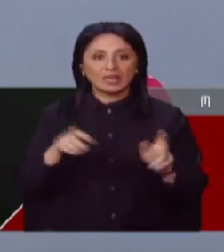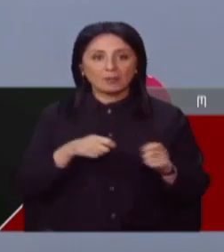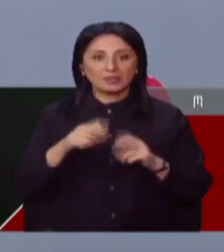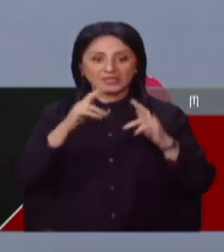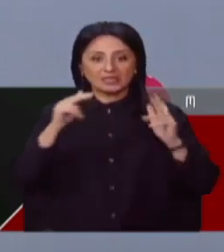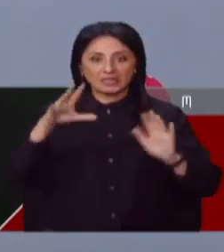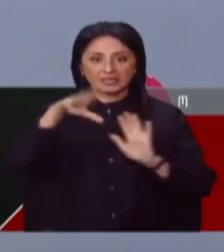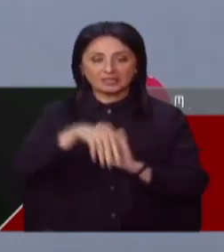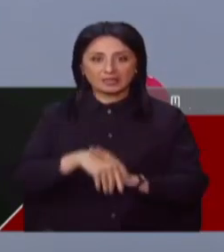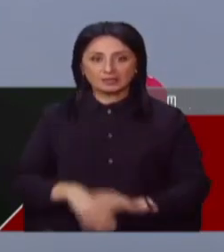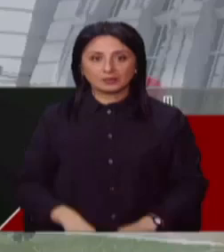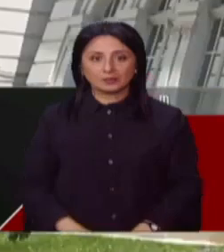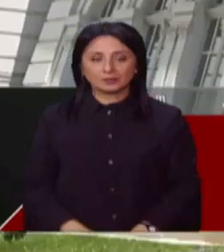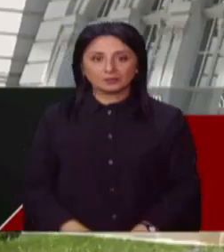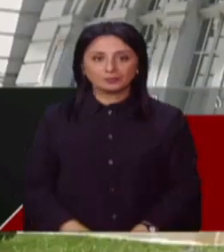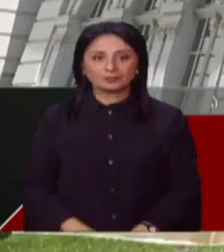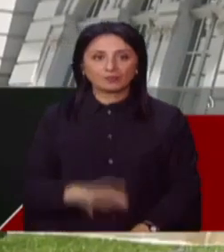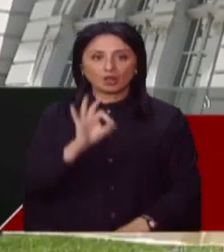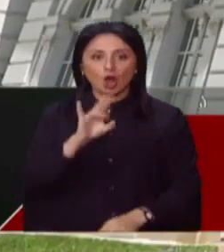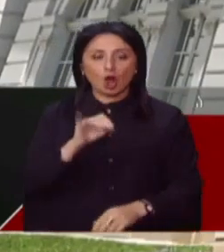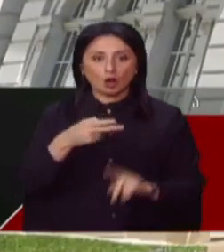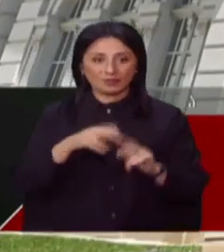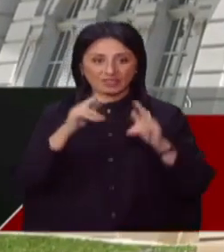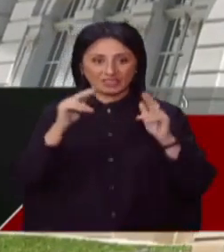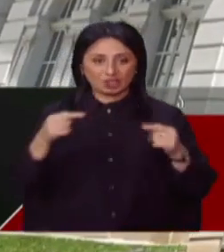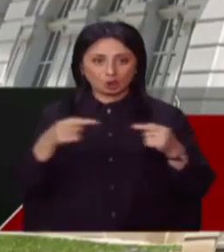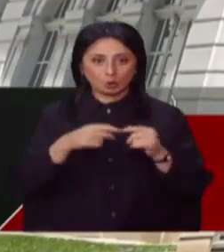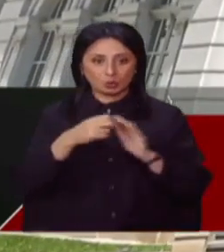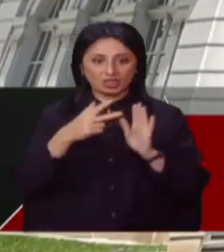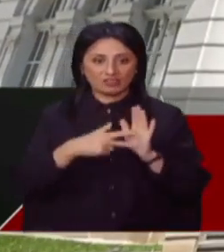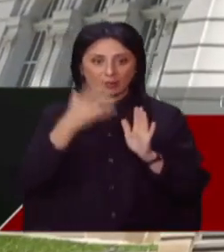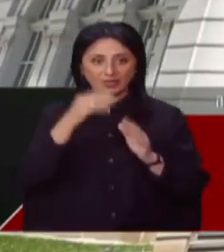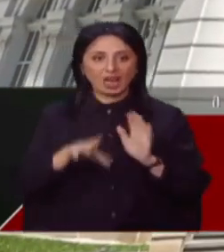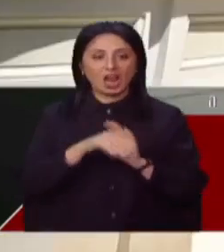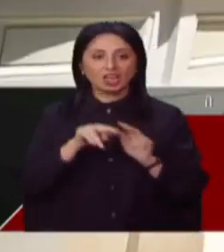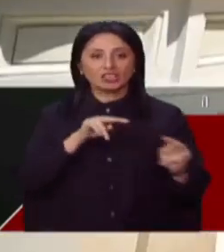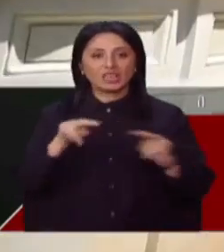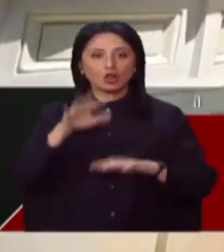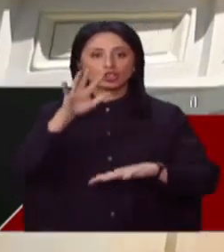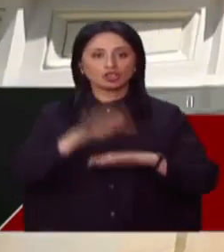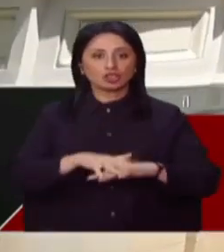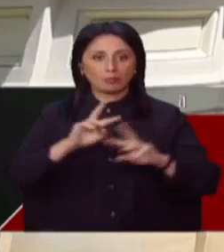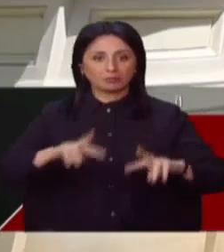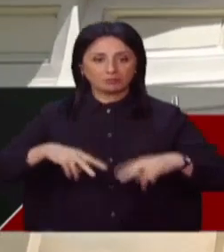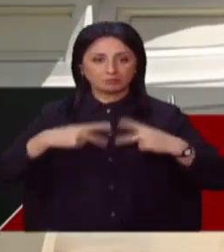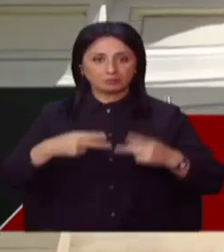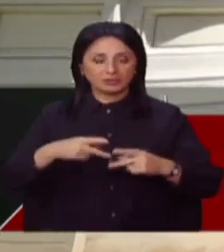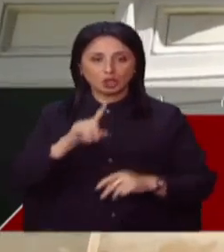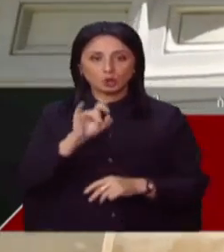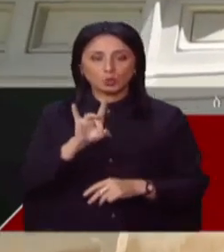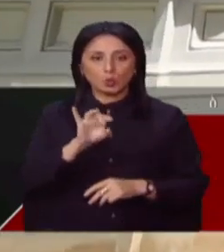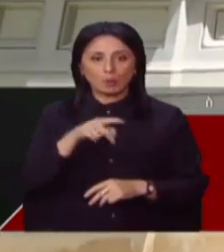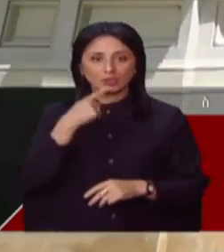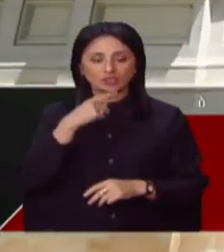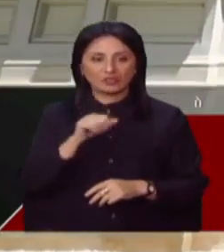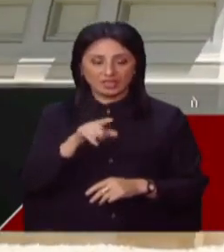საპრეზიდენტო რეზიდენციას. ორბელიანების ეს სასახლე ზუსტად 18 დღეში არჩევნების საკოორდინაციო შტაბად გადაკეთდება. სალომე